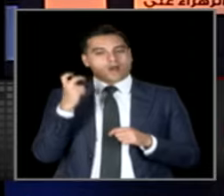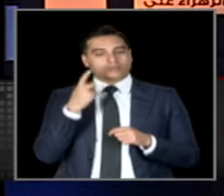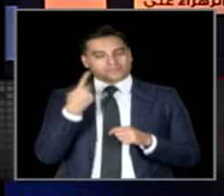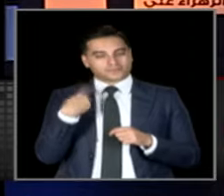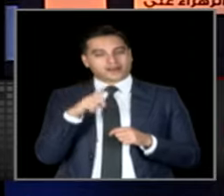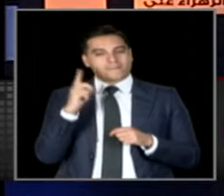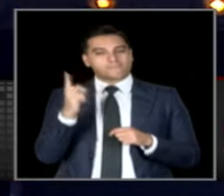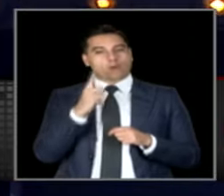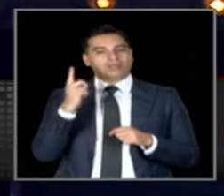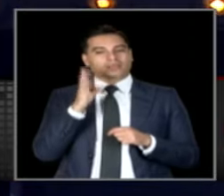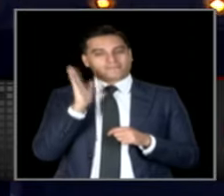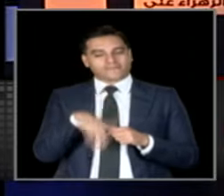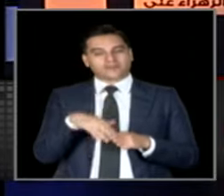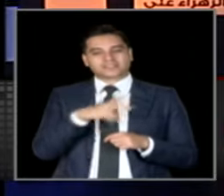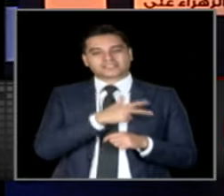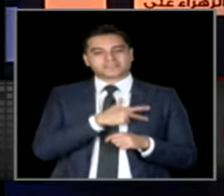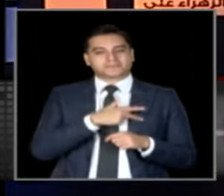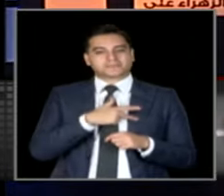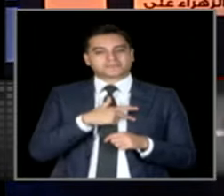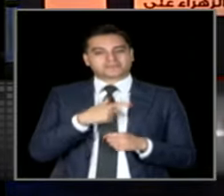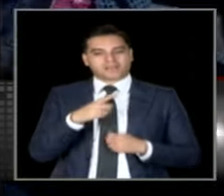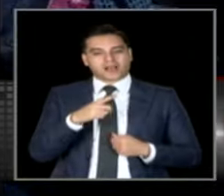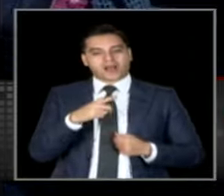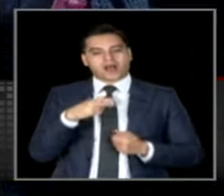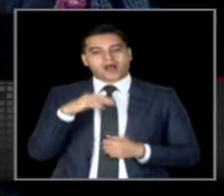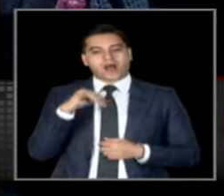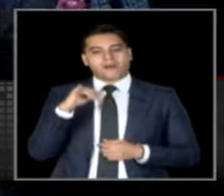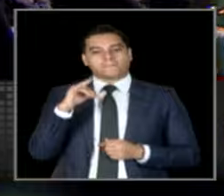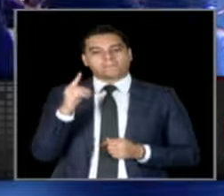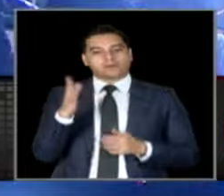سلطان العاشقين. إجابة صحيحة، برافو عليك.